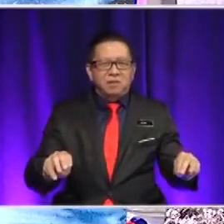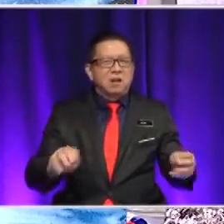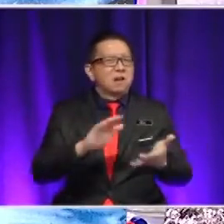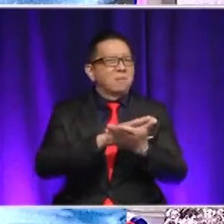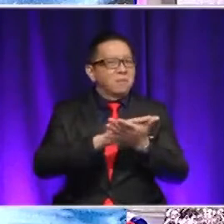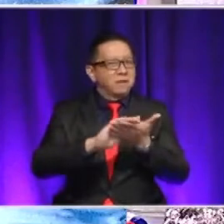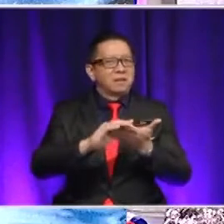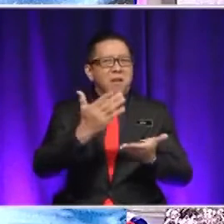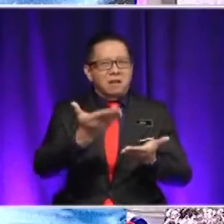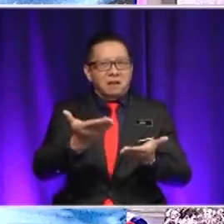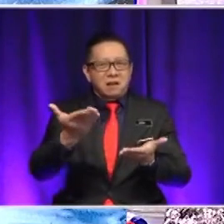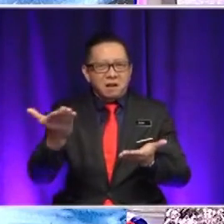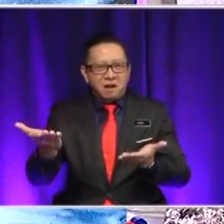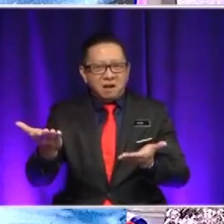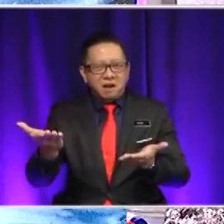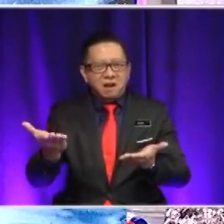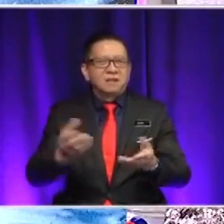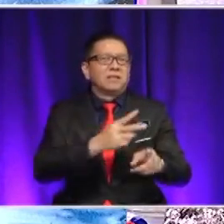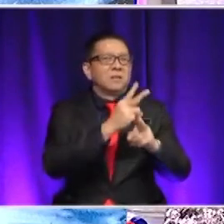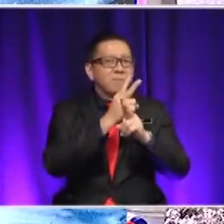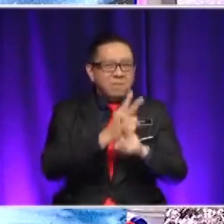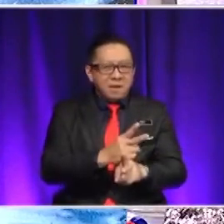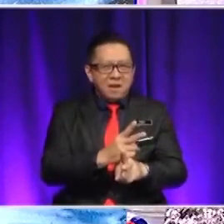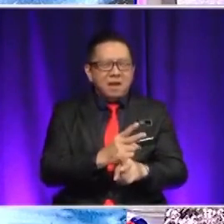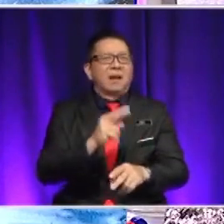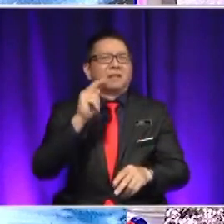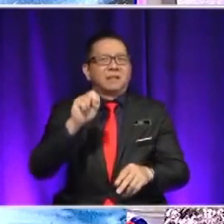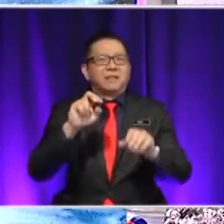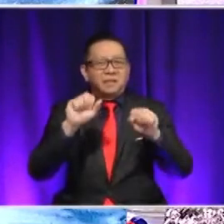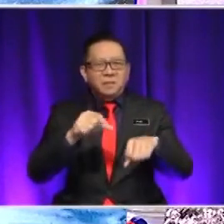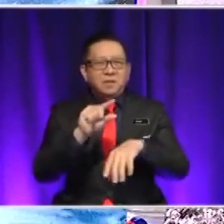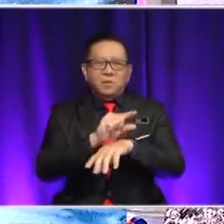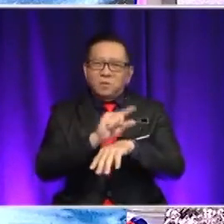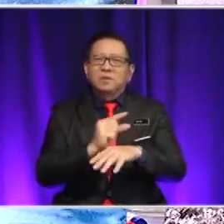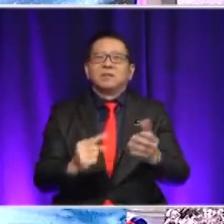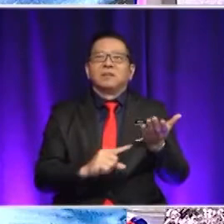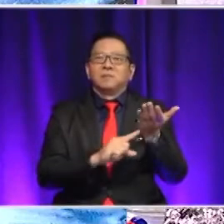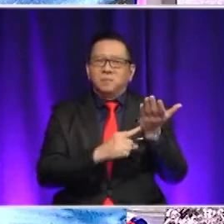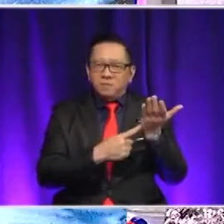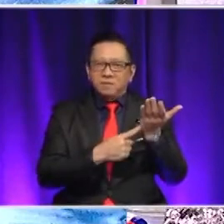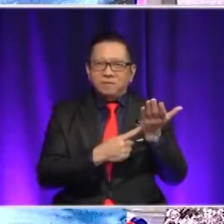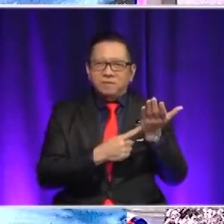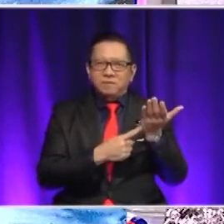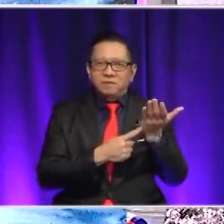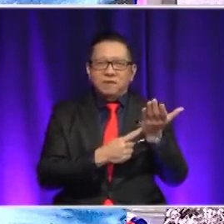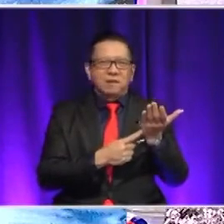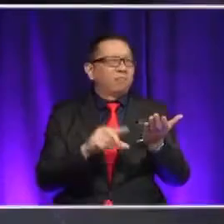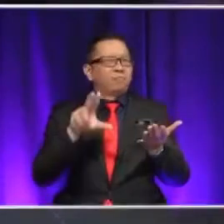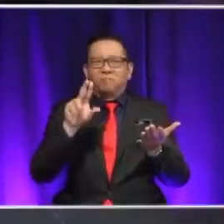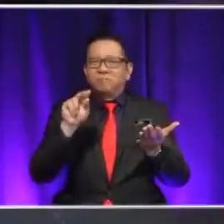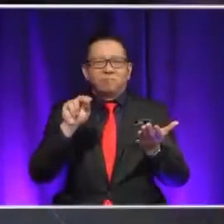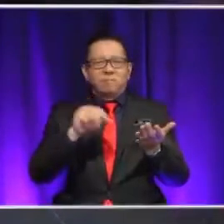menyebar orang lepas tu kita simpan elo supaya lepas ini adek kelas kita gundul kebalikan dengan kita coba